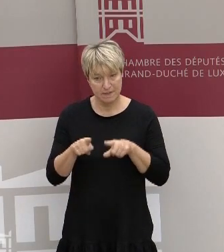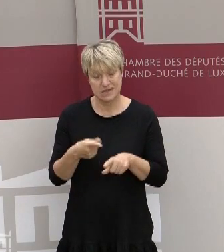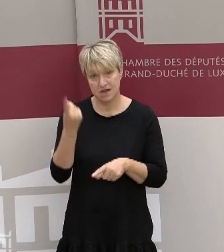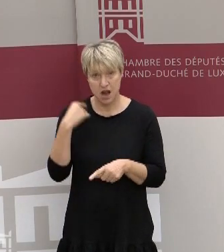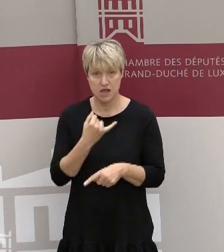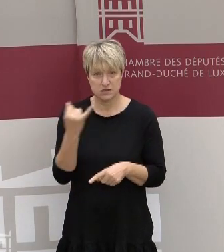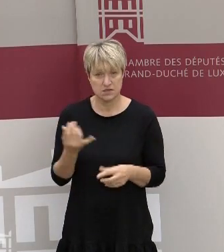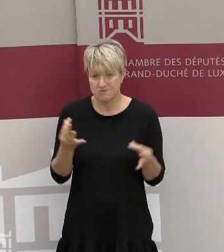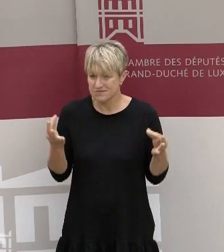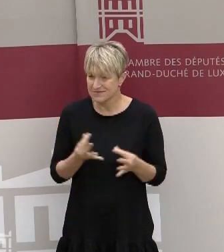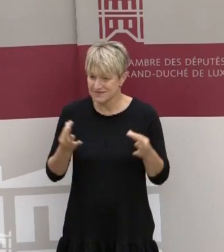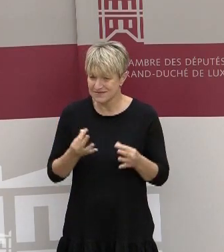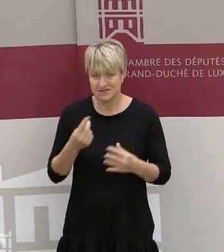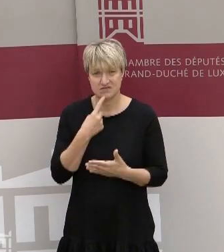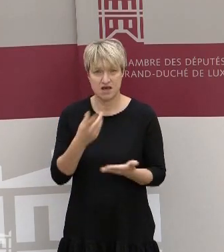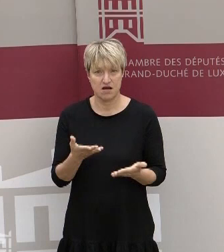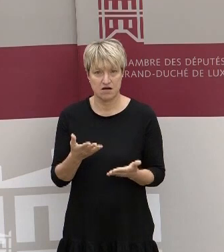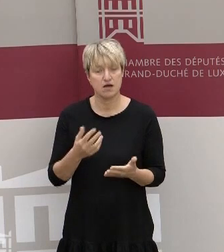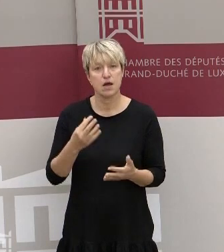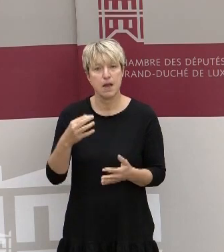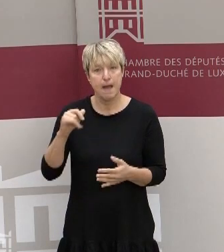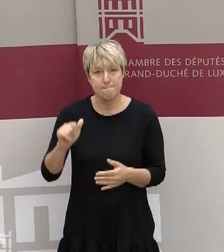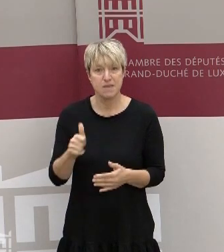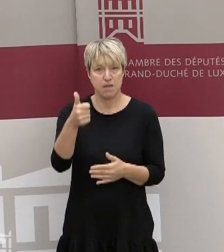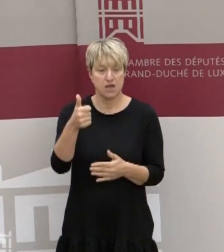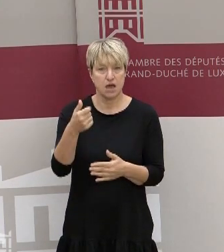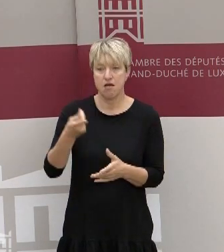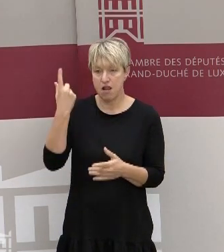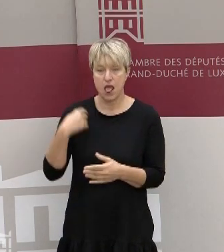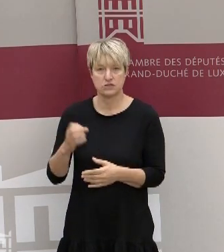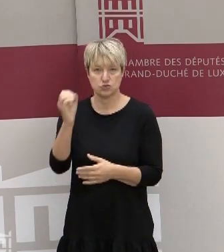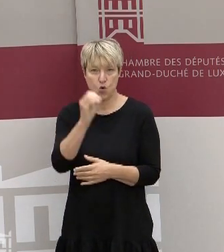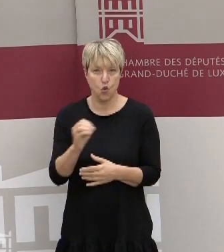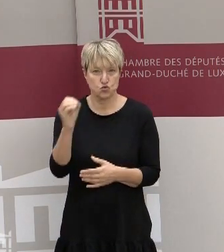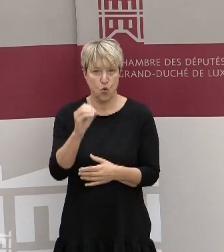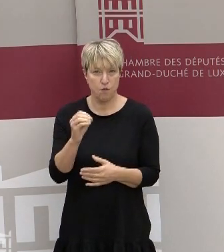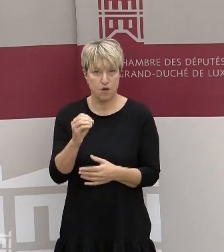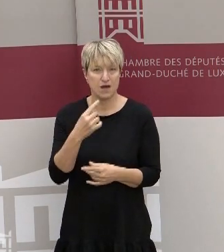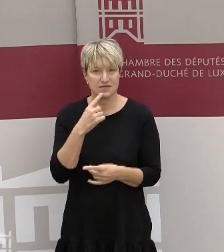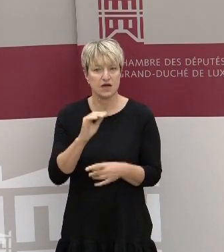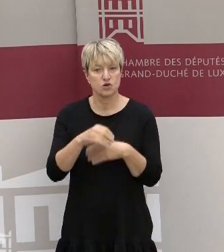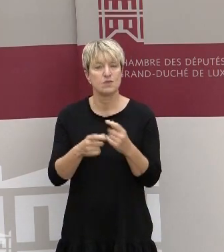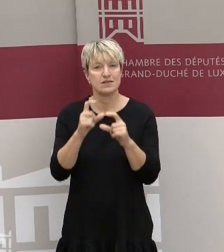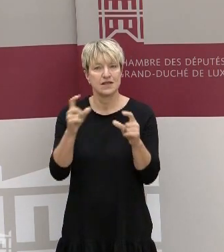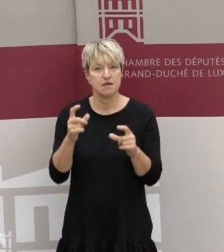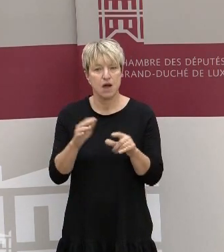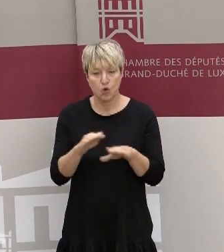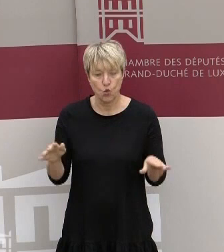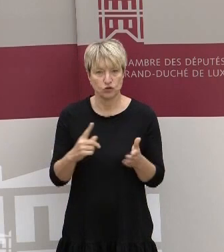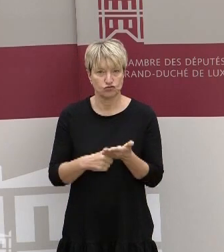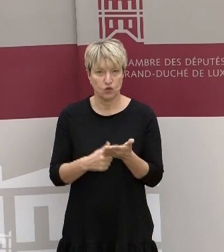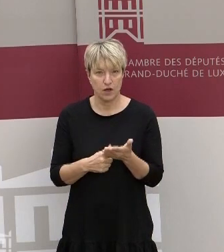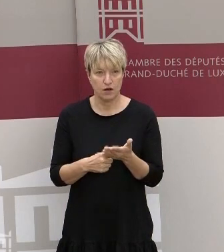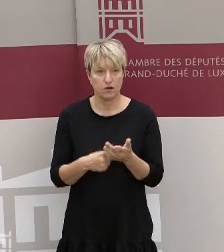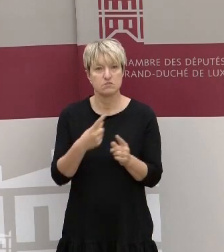lang. Der Premier hat letztes Jahr im Oktober einen Leerstand an eine Grundsteuer angekündigt. Die alle beiden, das Problem sollten auf den Zahn finden.